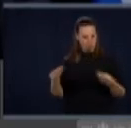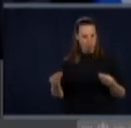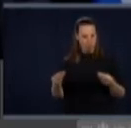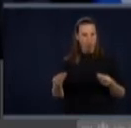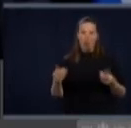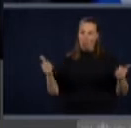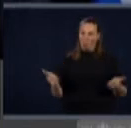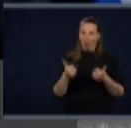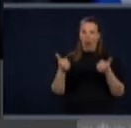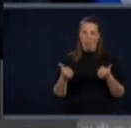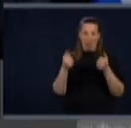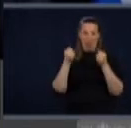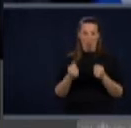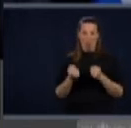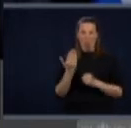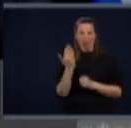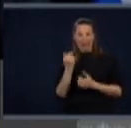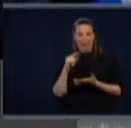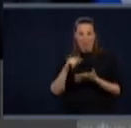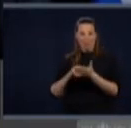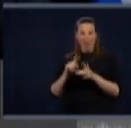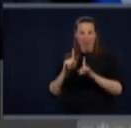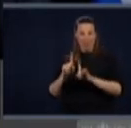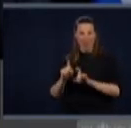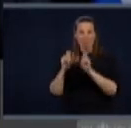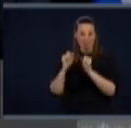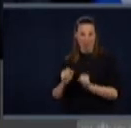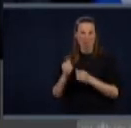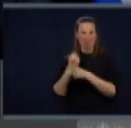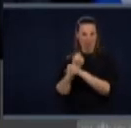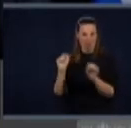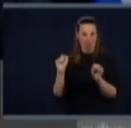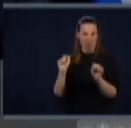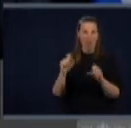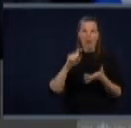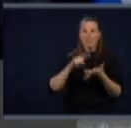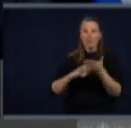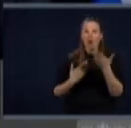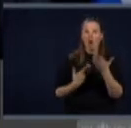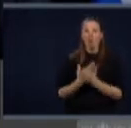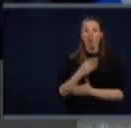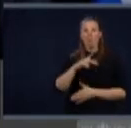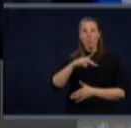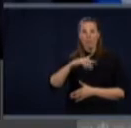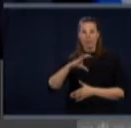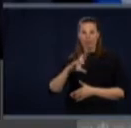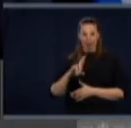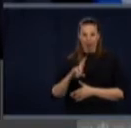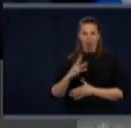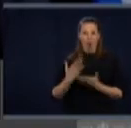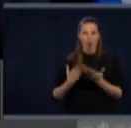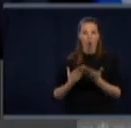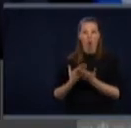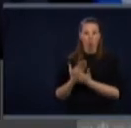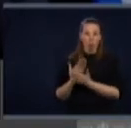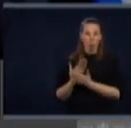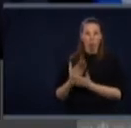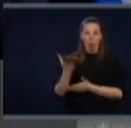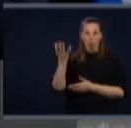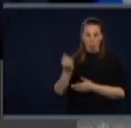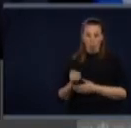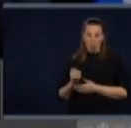capacité qui peut monter rapidement à 15 000 tests. Et quand on va avoir le nouveau PCR on the site, là, on va